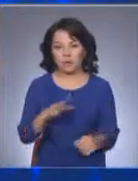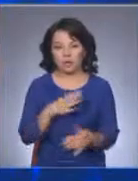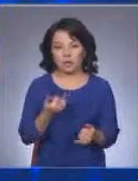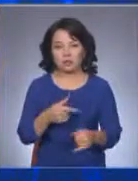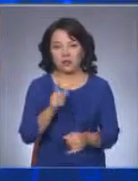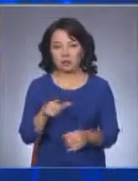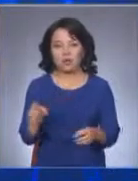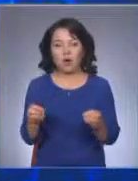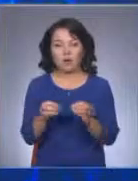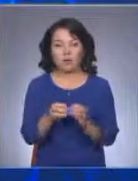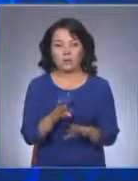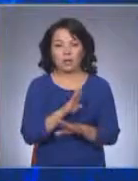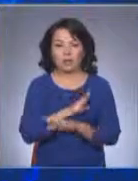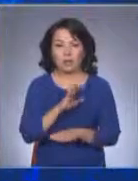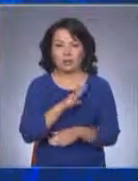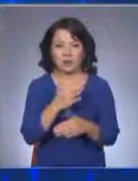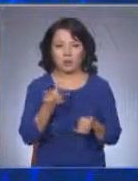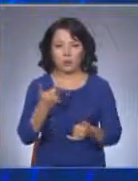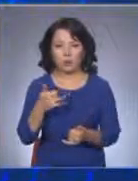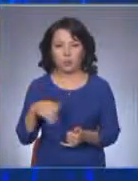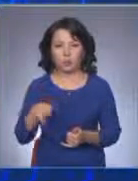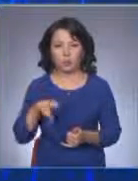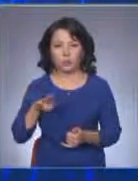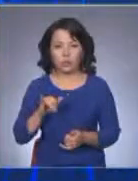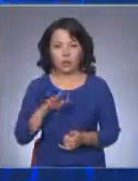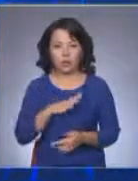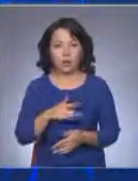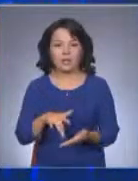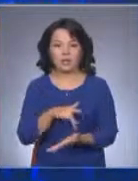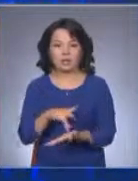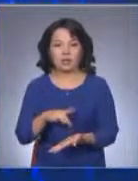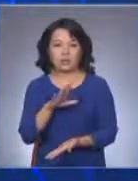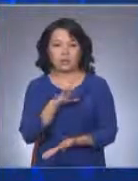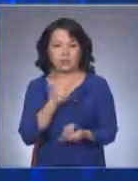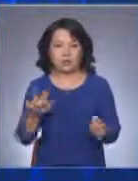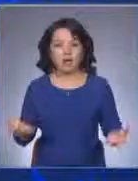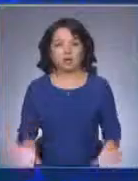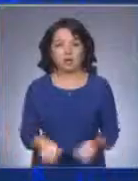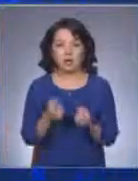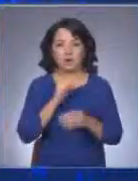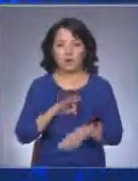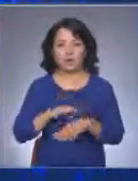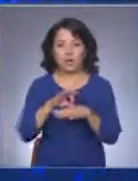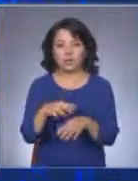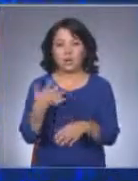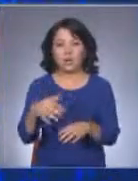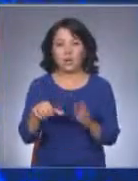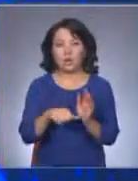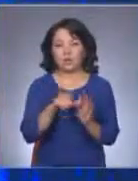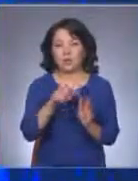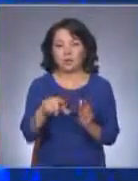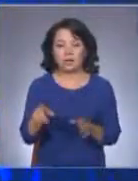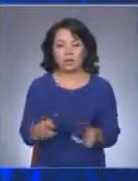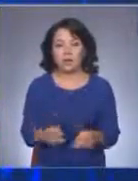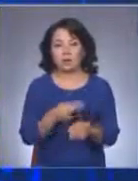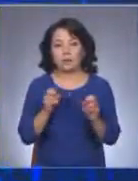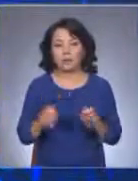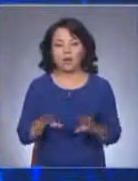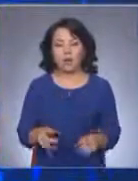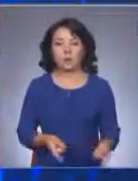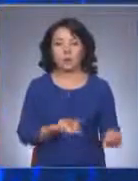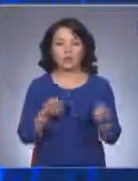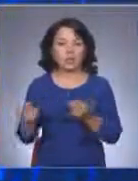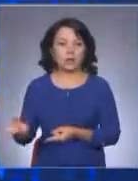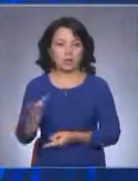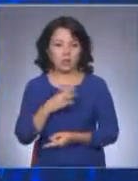оңтүстік батысындағы Гуйчжоу провинциясында болды. Апат орнына жеткен құтқарушылар 56 адамды қауіпсіз жерге көшірген. Әлі